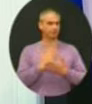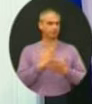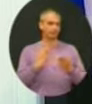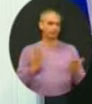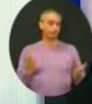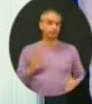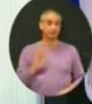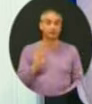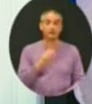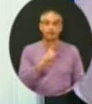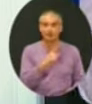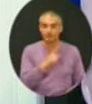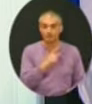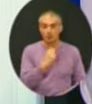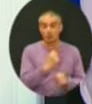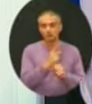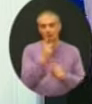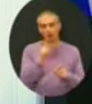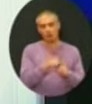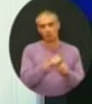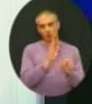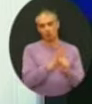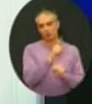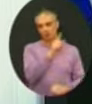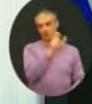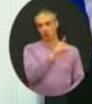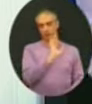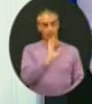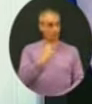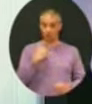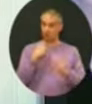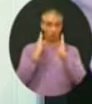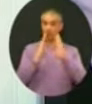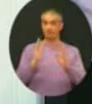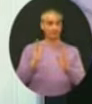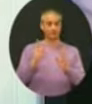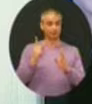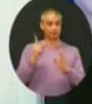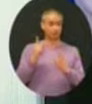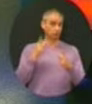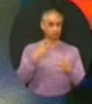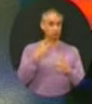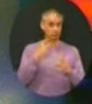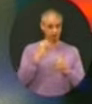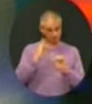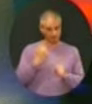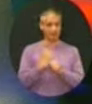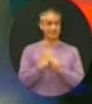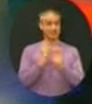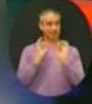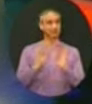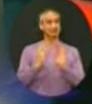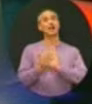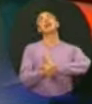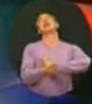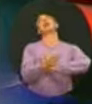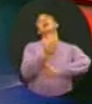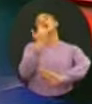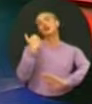ביבי מכין לך מלכודת של דבש. אני לא אמנתי דרך אגב שהוא יממש זאת עוד לפני